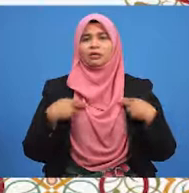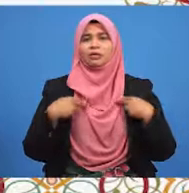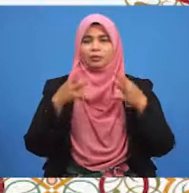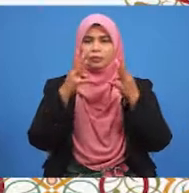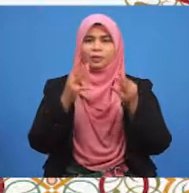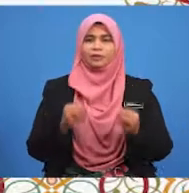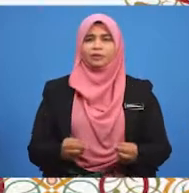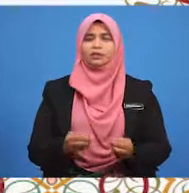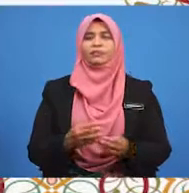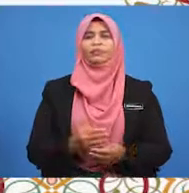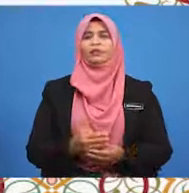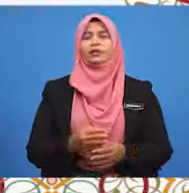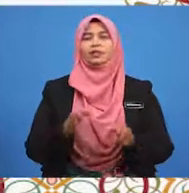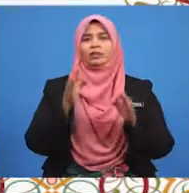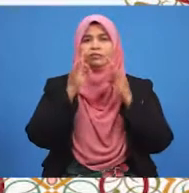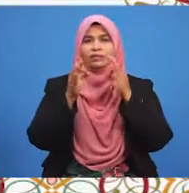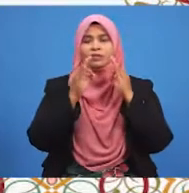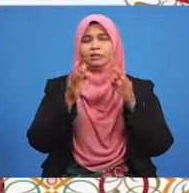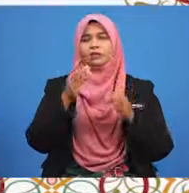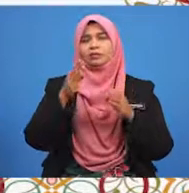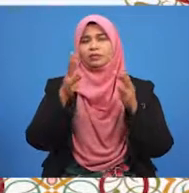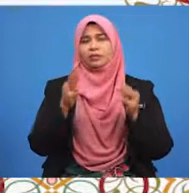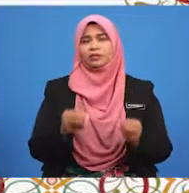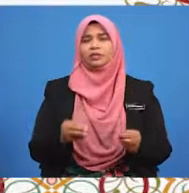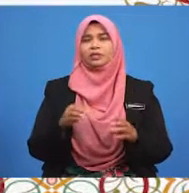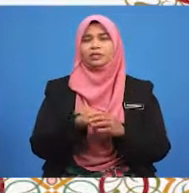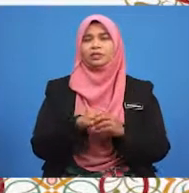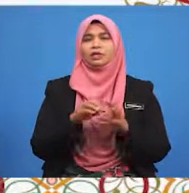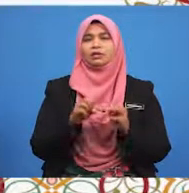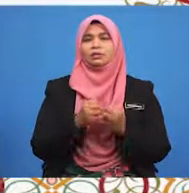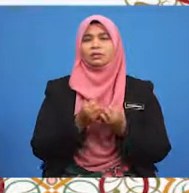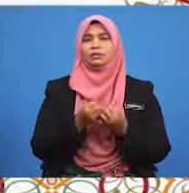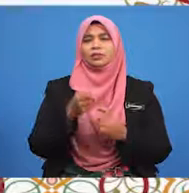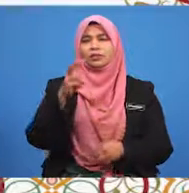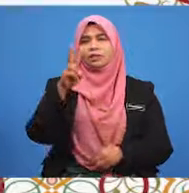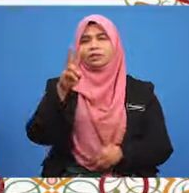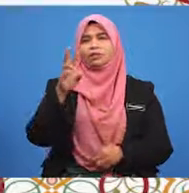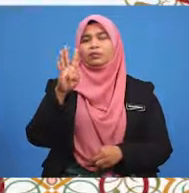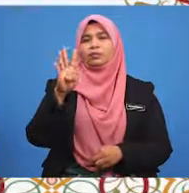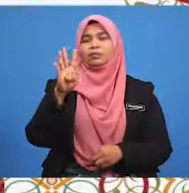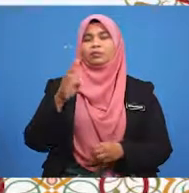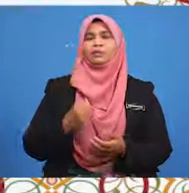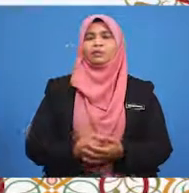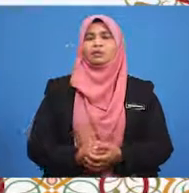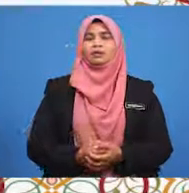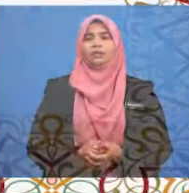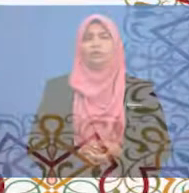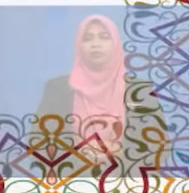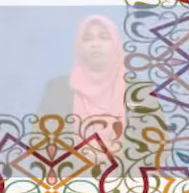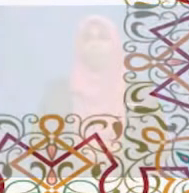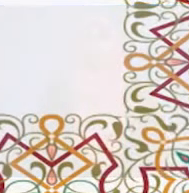Firman Allah Subhanahu wa taala dalam surah Fatir ayat yang ke-4 yang berbunyi, A'udzu billahi minasyaitonir